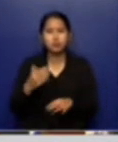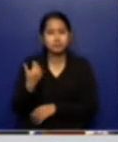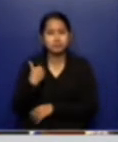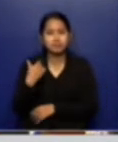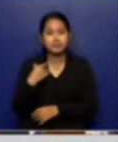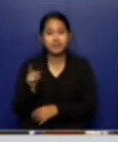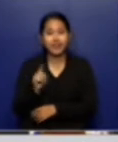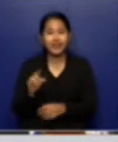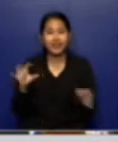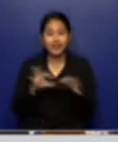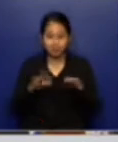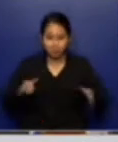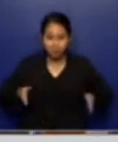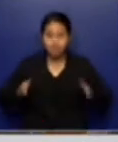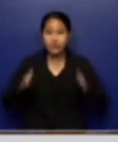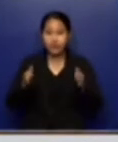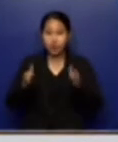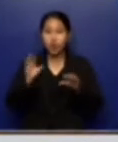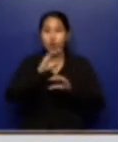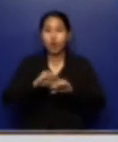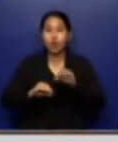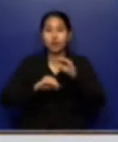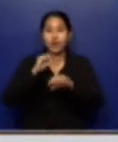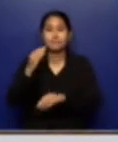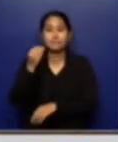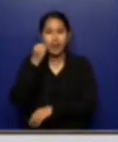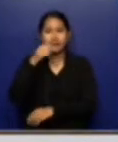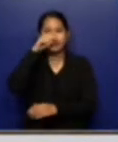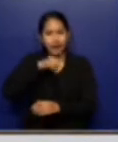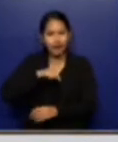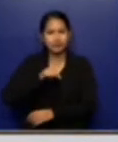งการก่อสร้างถนนในบ้านเรา